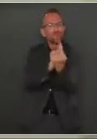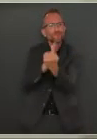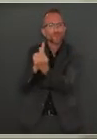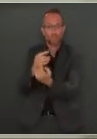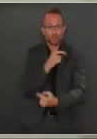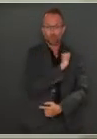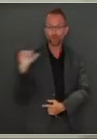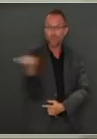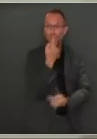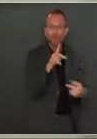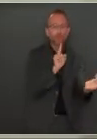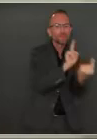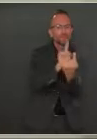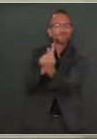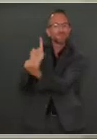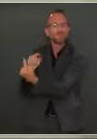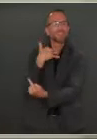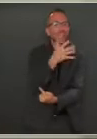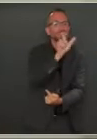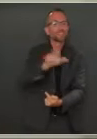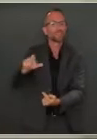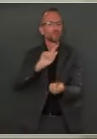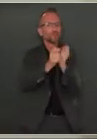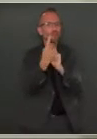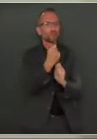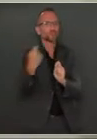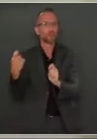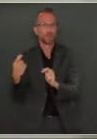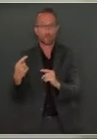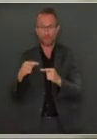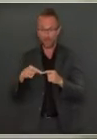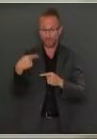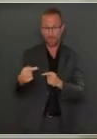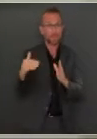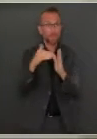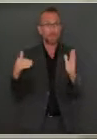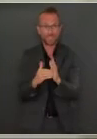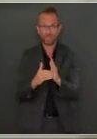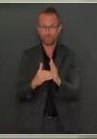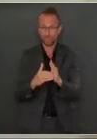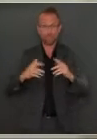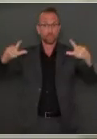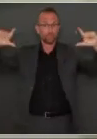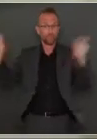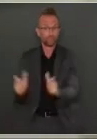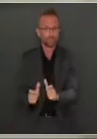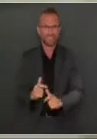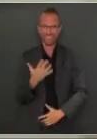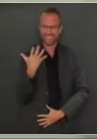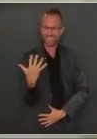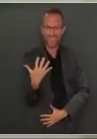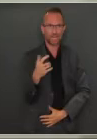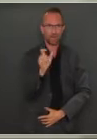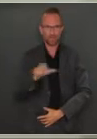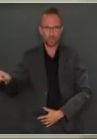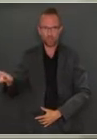À partir de mercredi, elle passera à 5 personnes, toujours les mêmes, pour les 4 prochaines semaines, et ce, pour un foyer